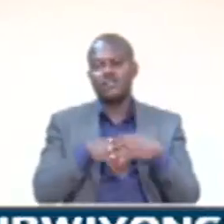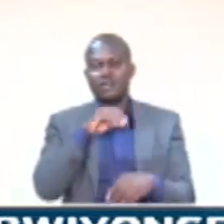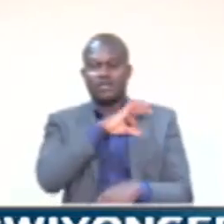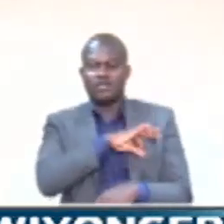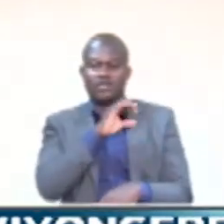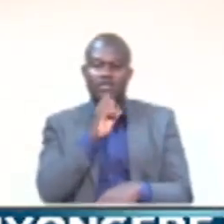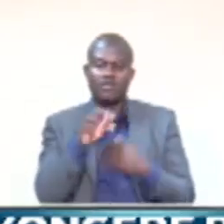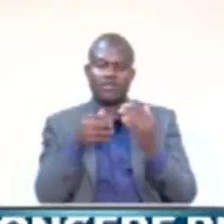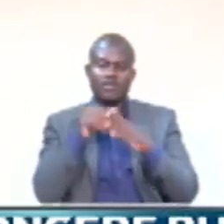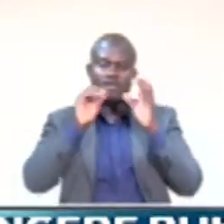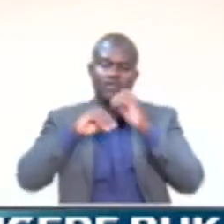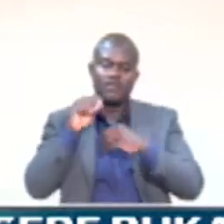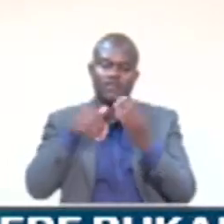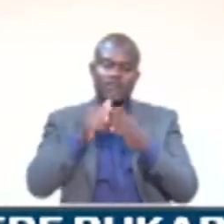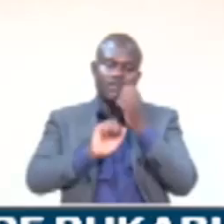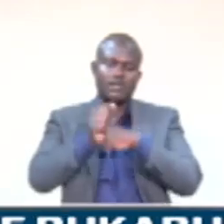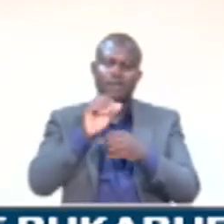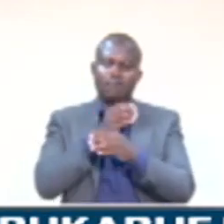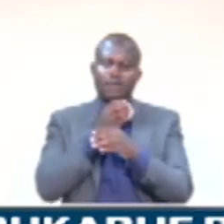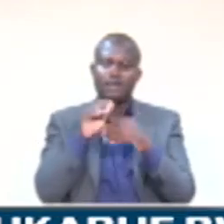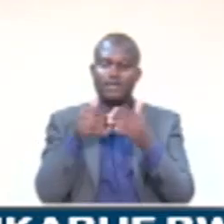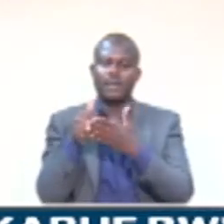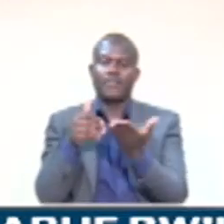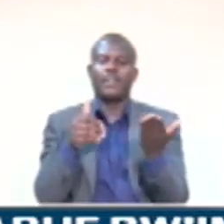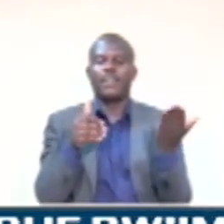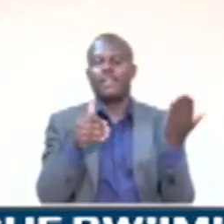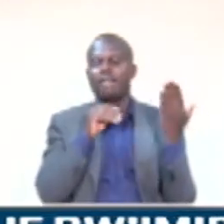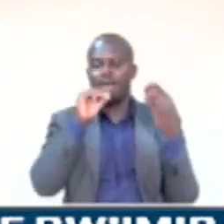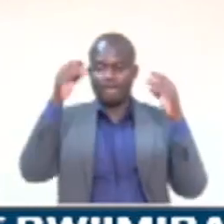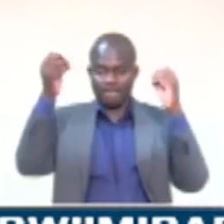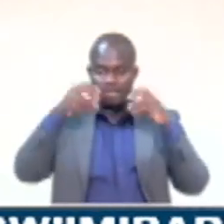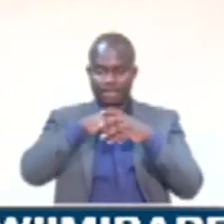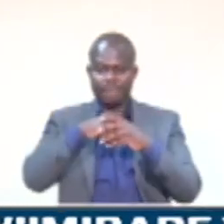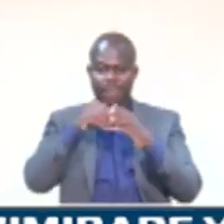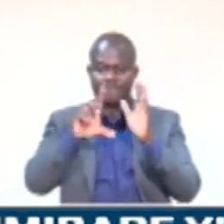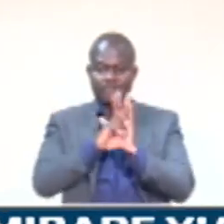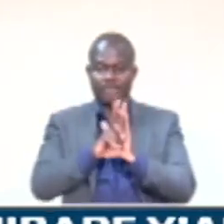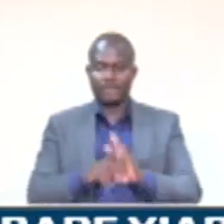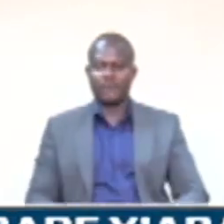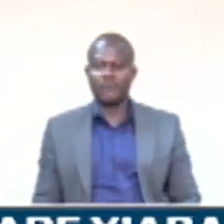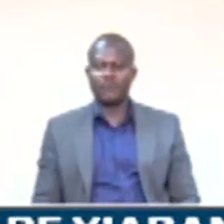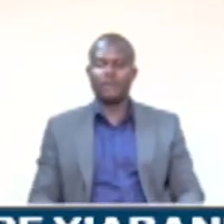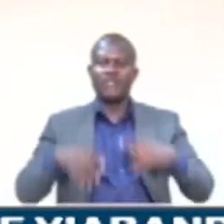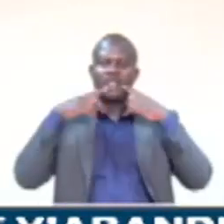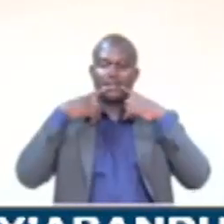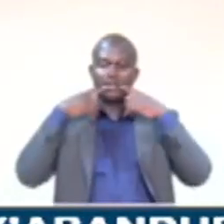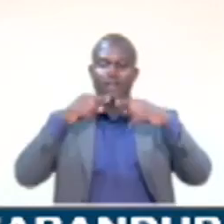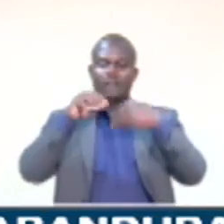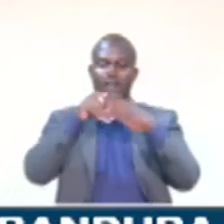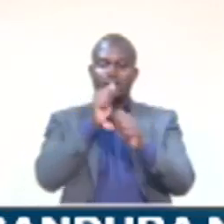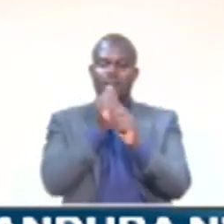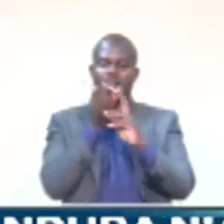nyungu cyangwa ku musaruro w'ibikorwa by'amadini n'amatorero bitagaragara muri iri tegeko. Itangazamakuru umwe bikorera kuri